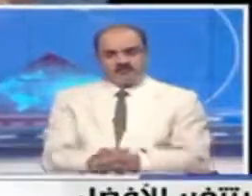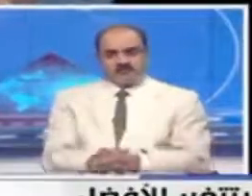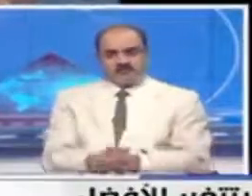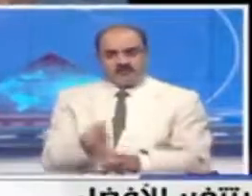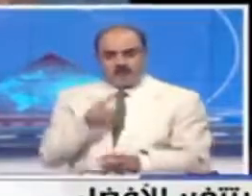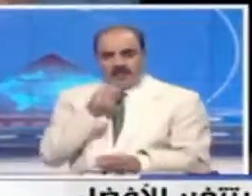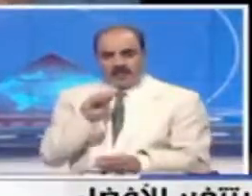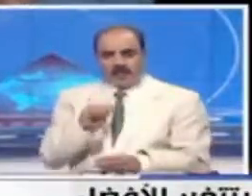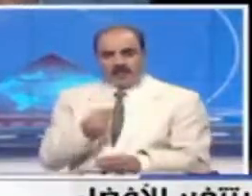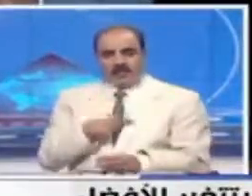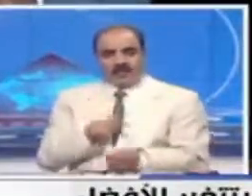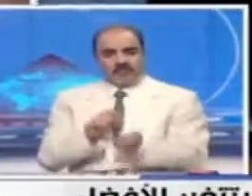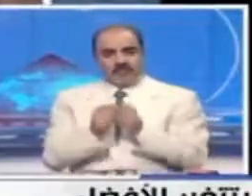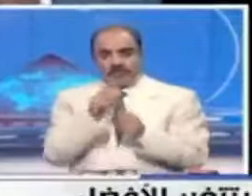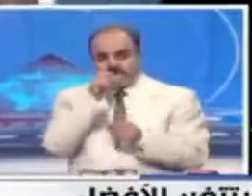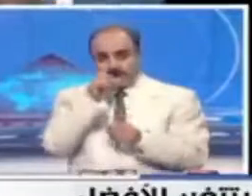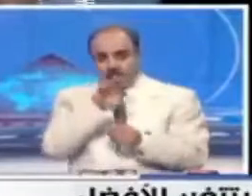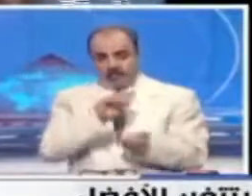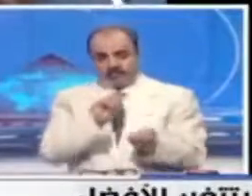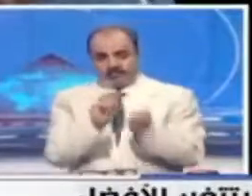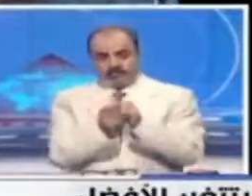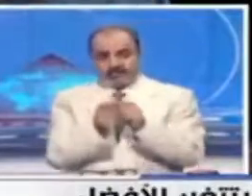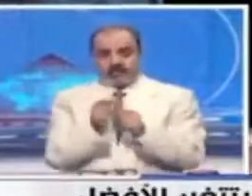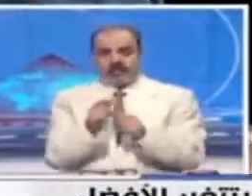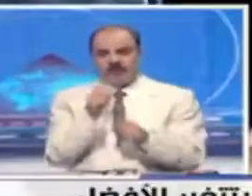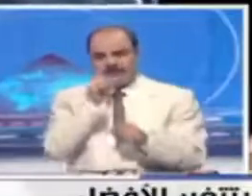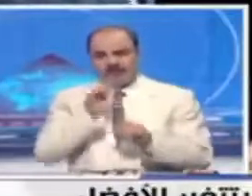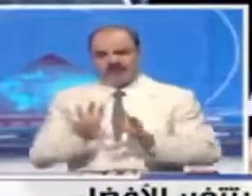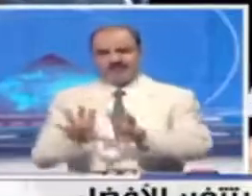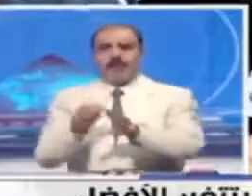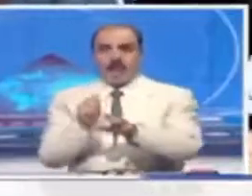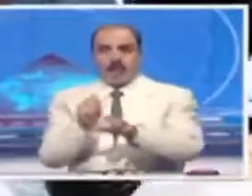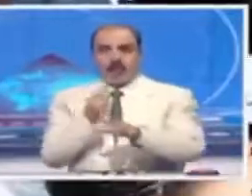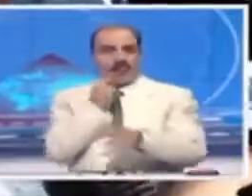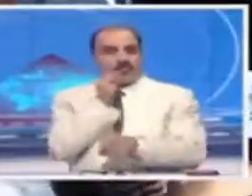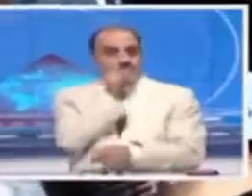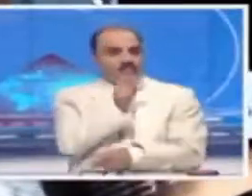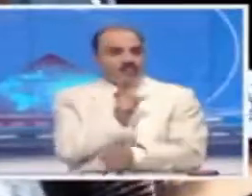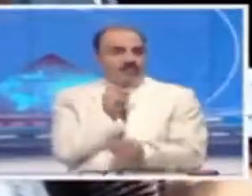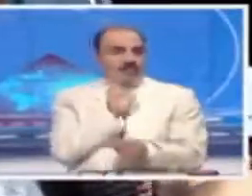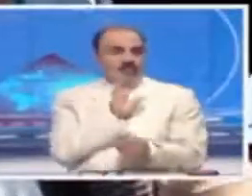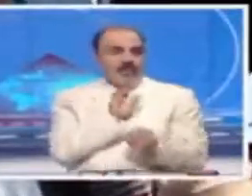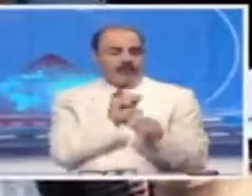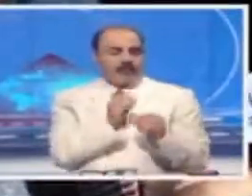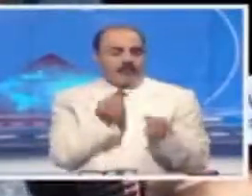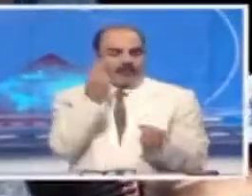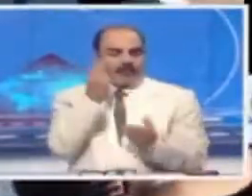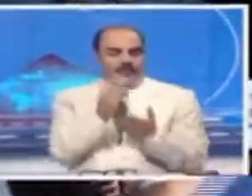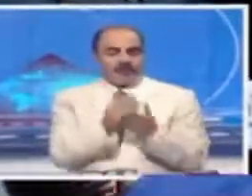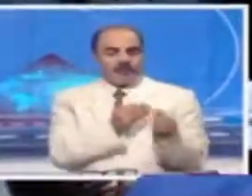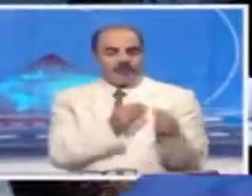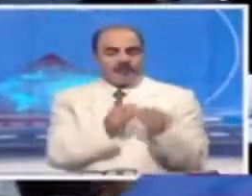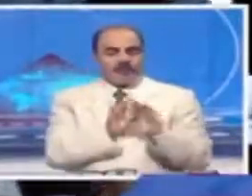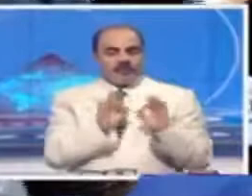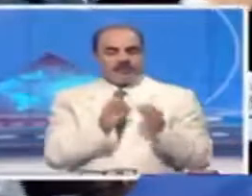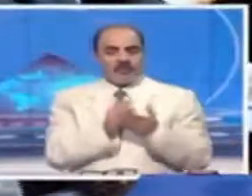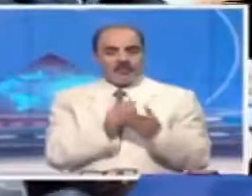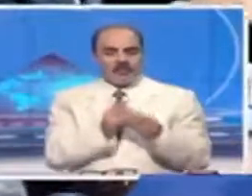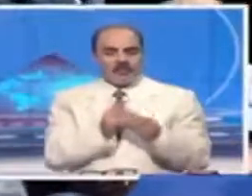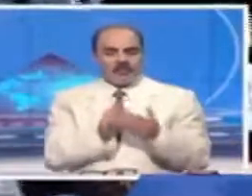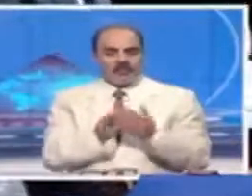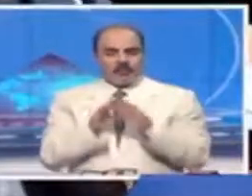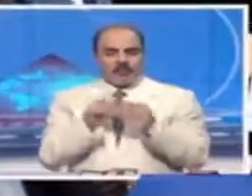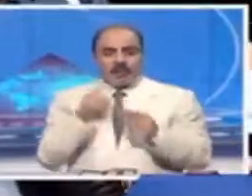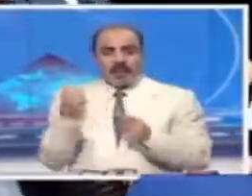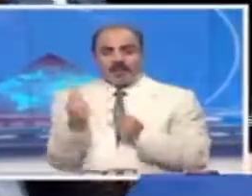بنتكلم عليه هو تطوير قرى الريف المصري، لكن تطوير الوعي هو ده اللي كنا الحمد لله معالي الوزيره ما تاخرتش علينا، وانا عارف ان احنا هنلف مصر